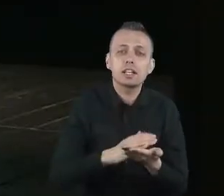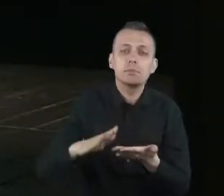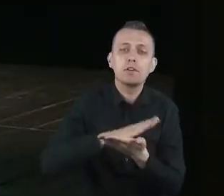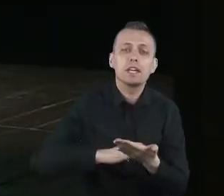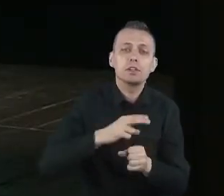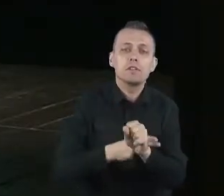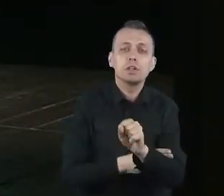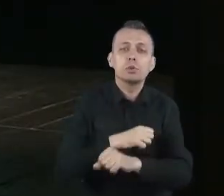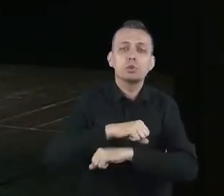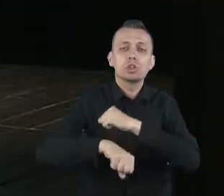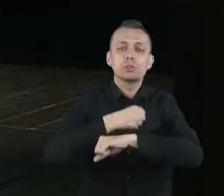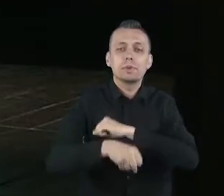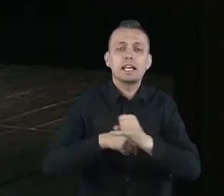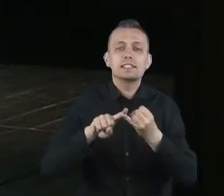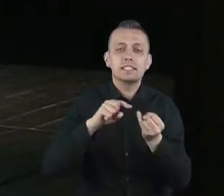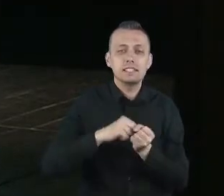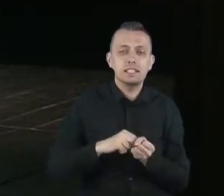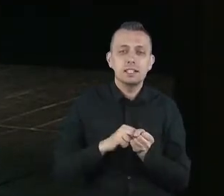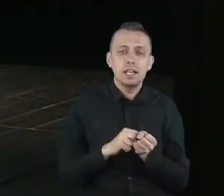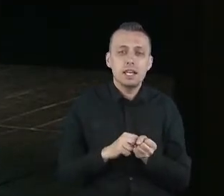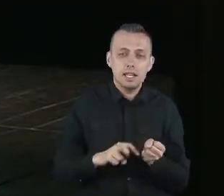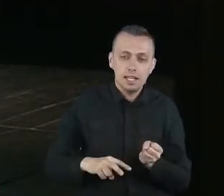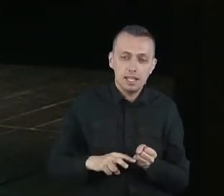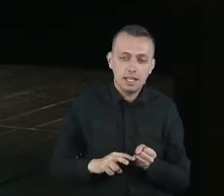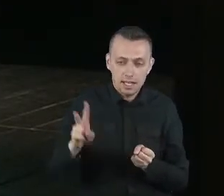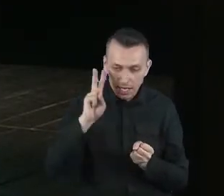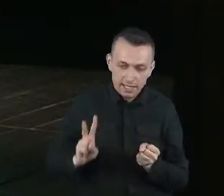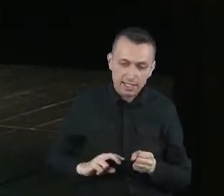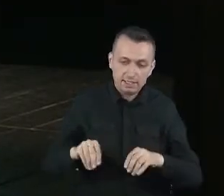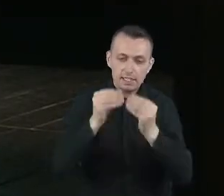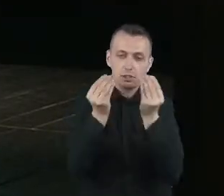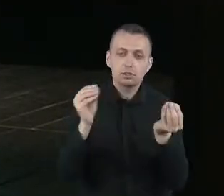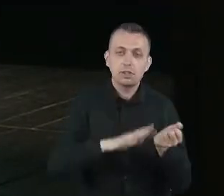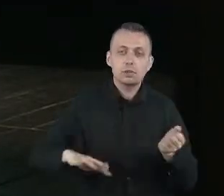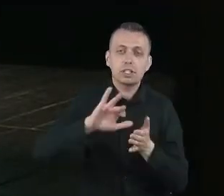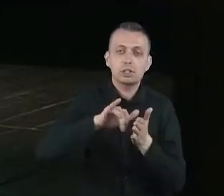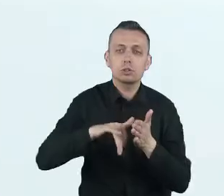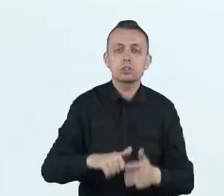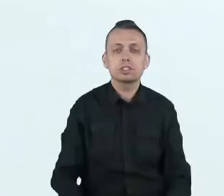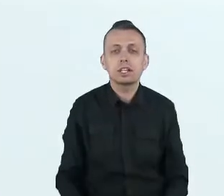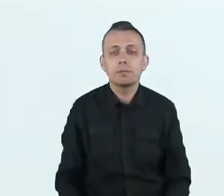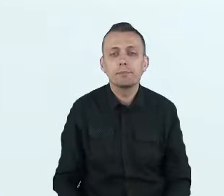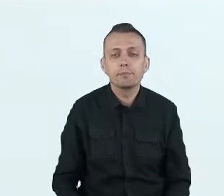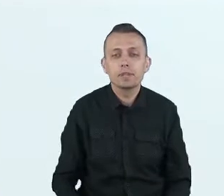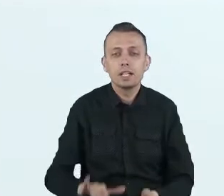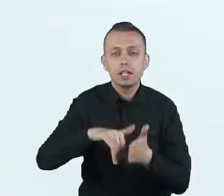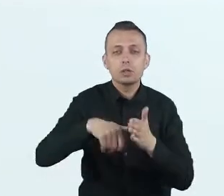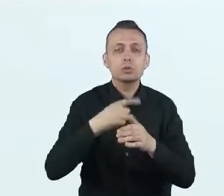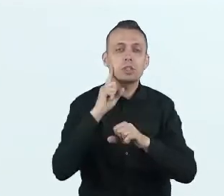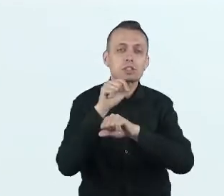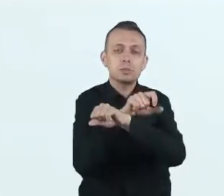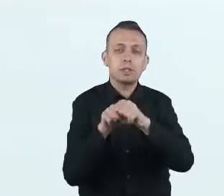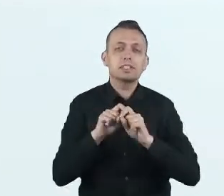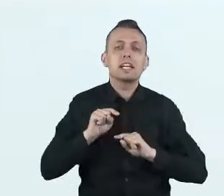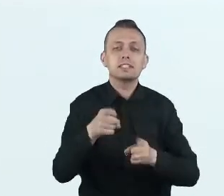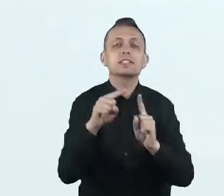Urząd Pracy i Agencja Rozwoju Regionu Kutnowskiego. Dla Wiadomości Dnia Radosław Wąs. Kutnowcy funkcjonariusze